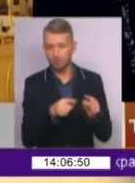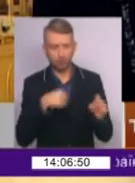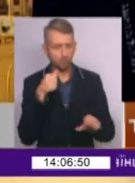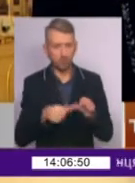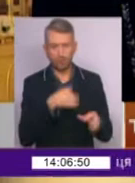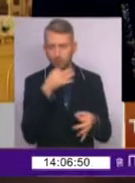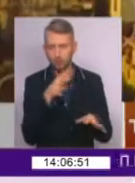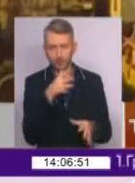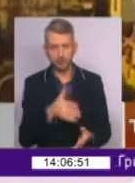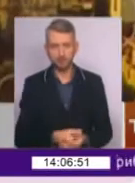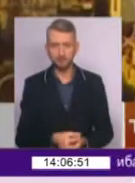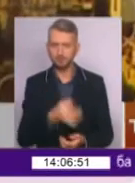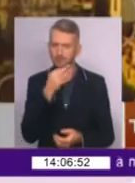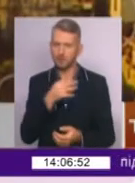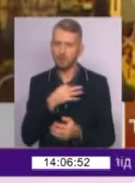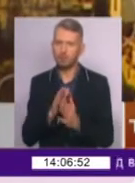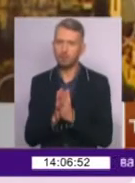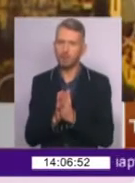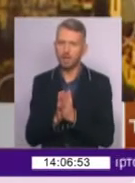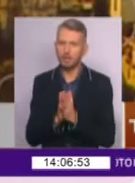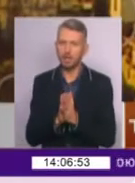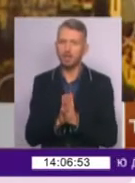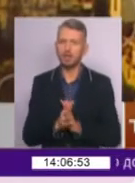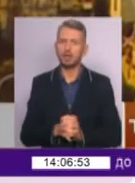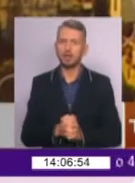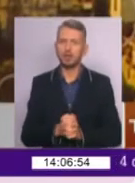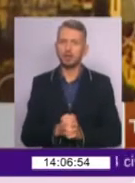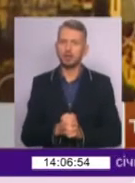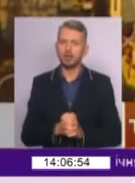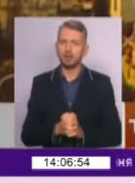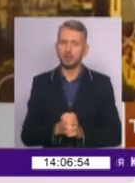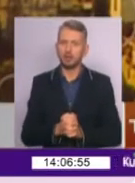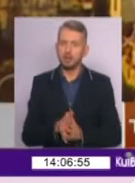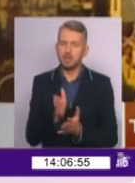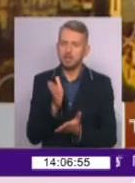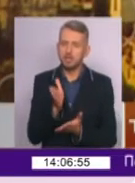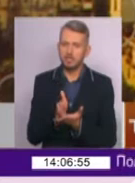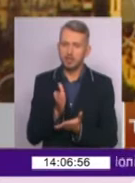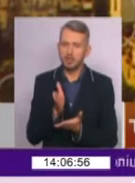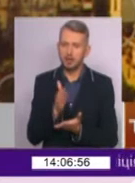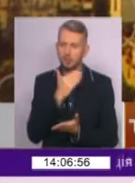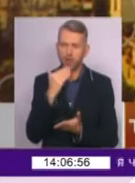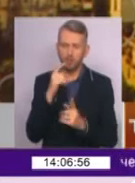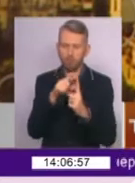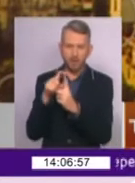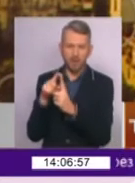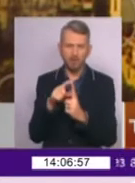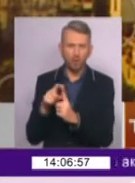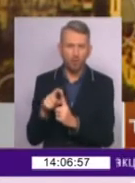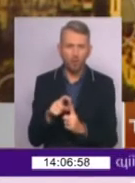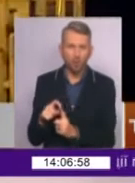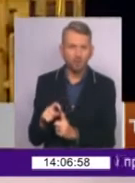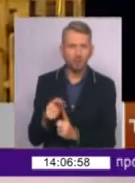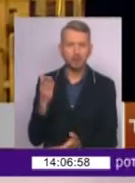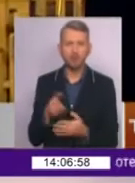Зрозуміло. Скажіть, будь ласка, Анастасія Валерійовна, є куча термінологій, і